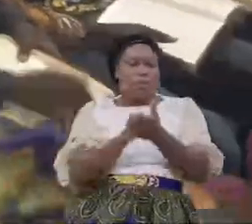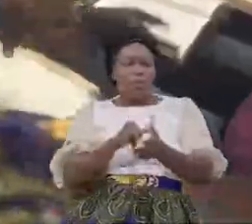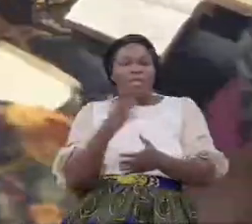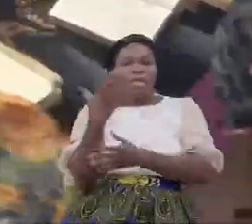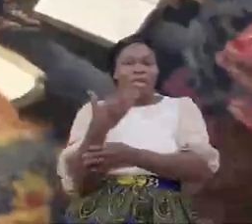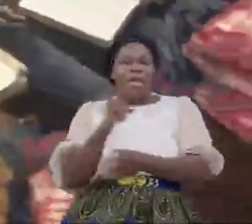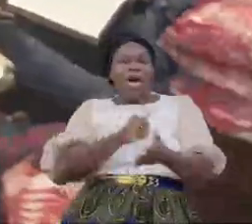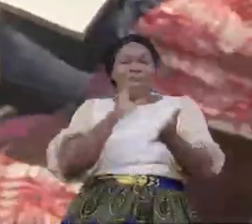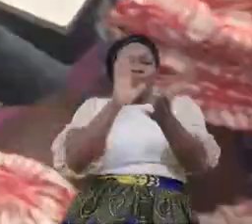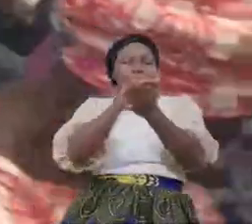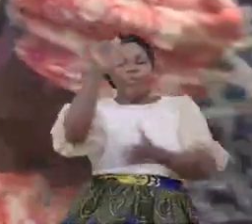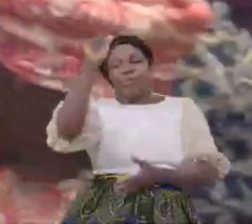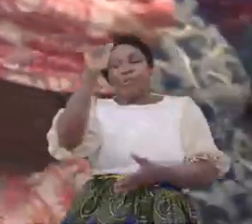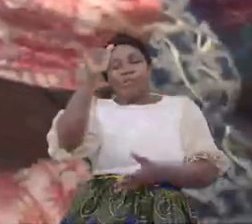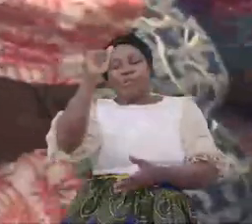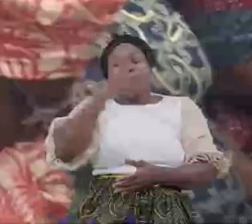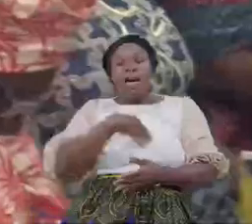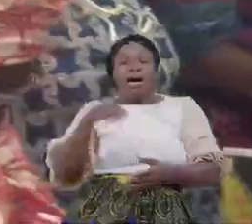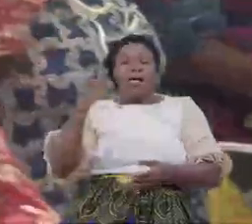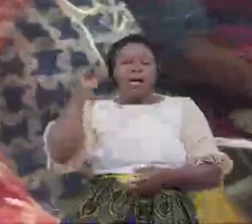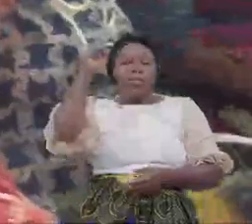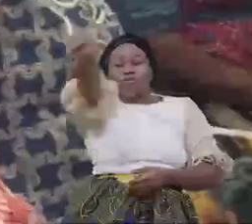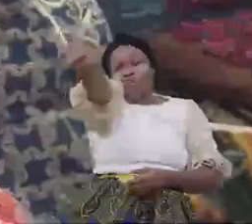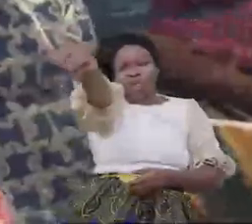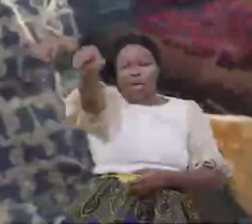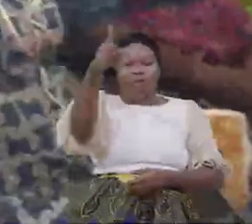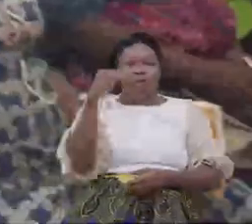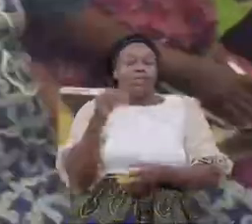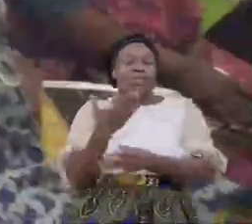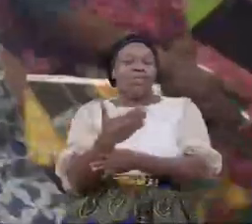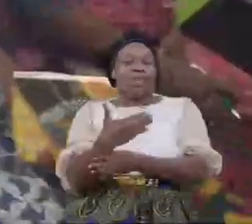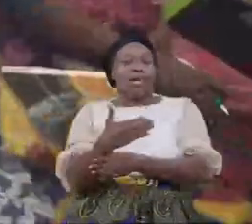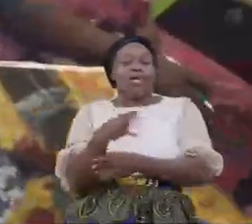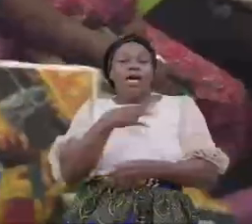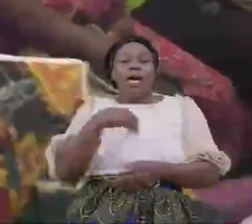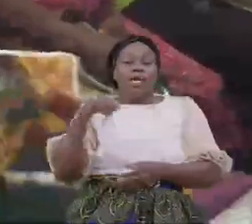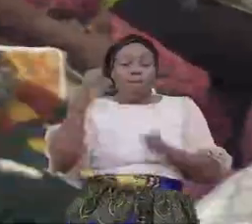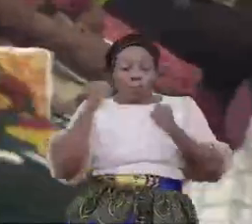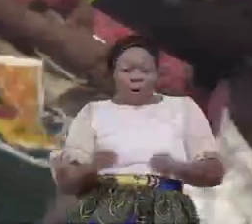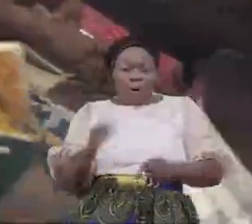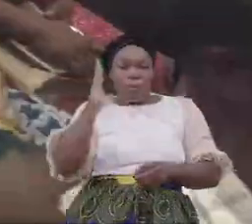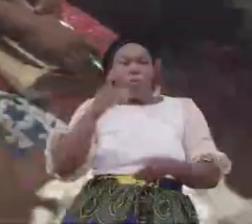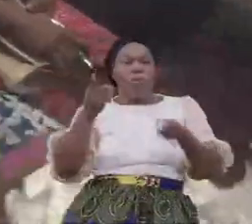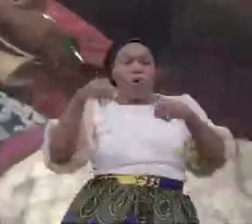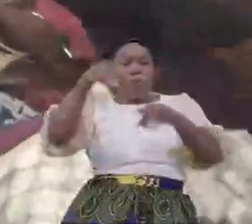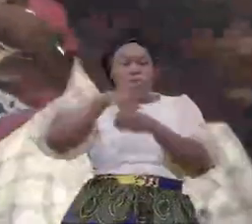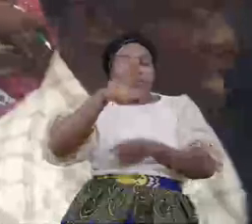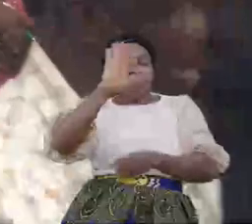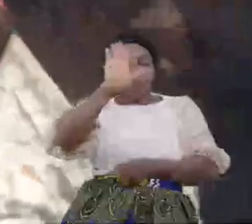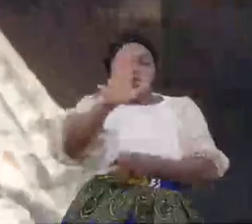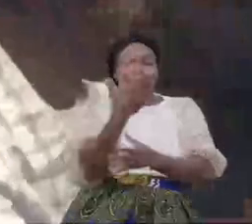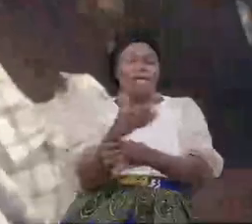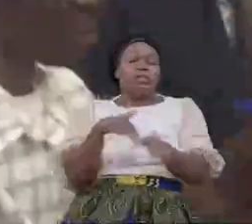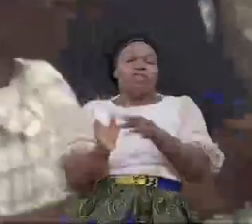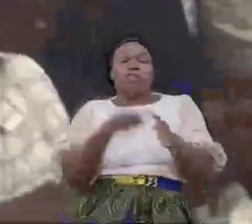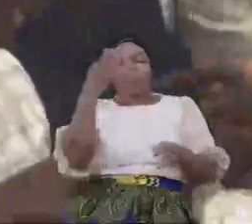crois. C'est pourquoi j'étends la main. Et la puissance va venir dans cette